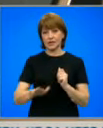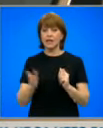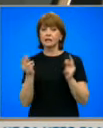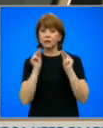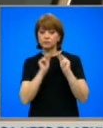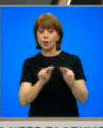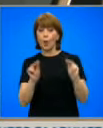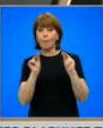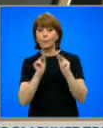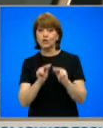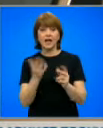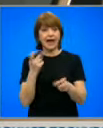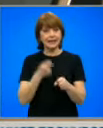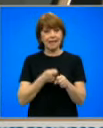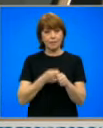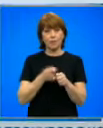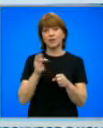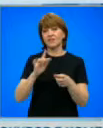как да боравят безопасно с него.